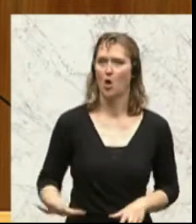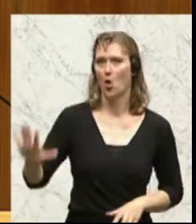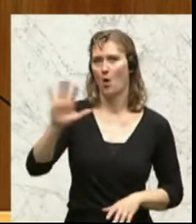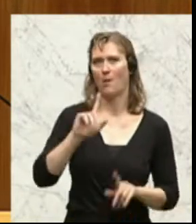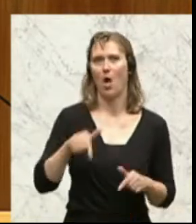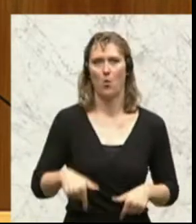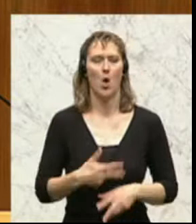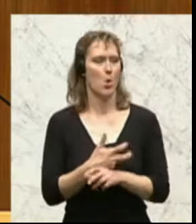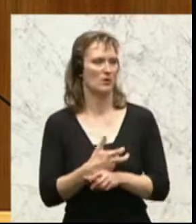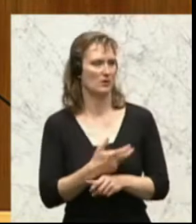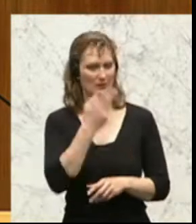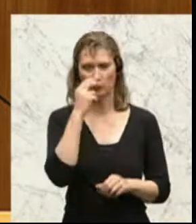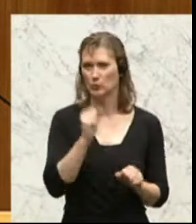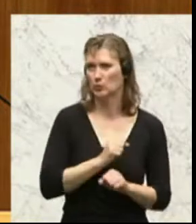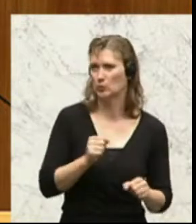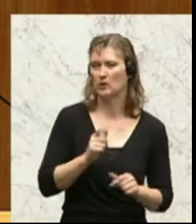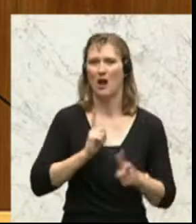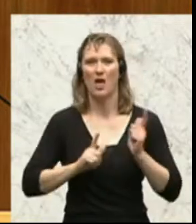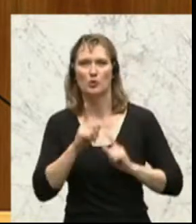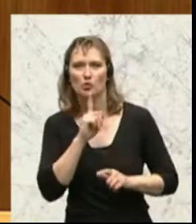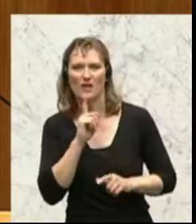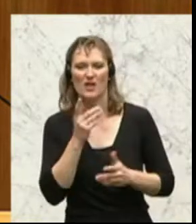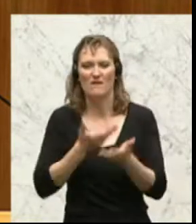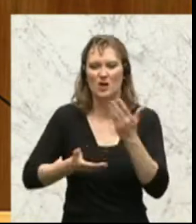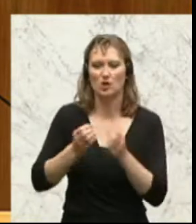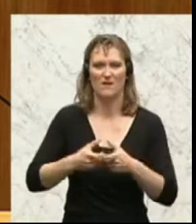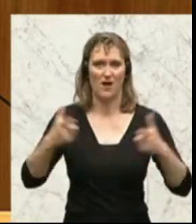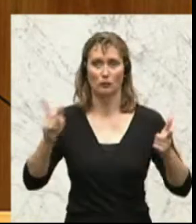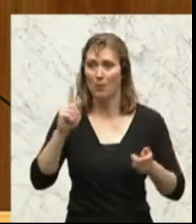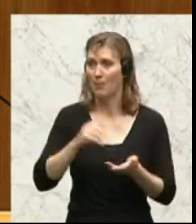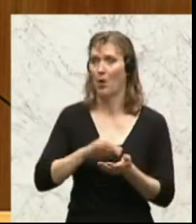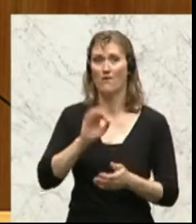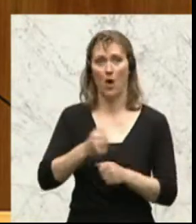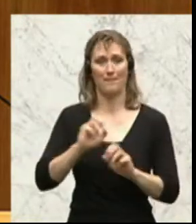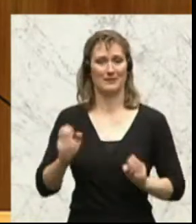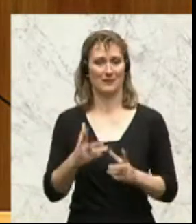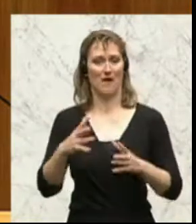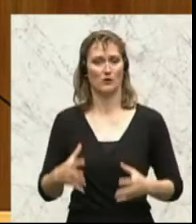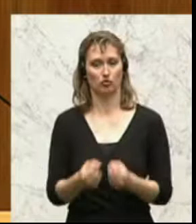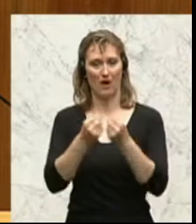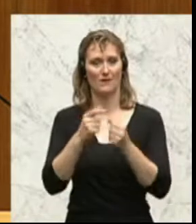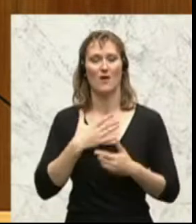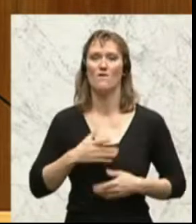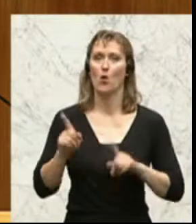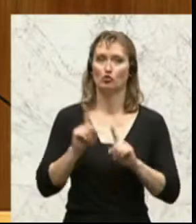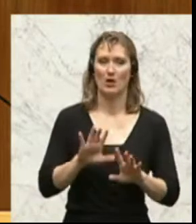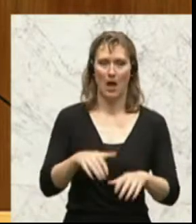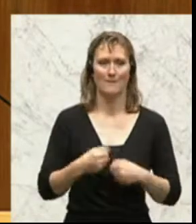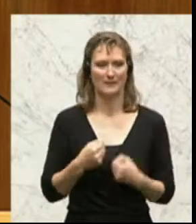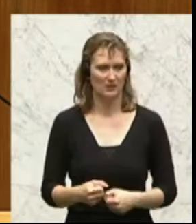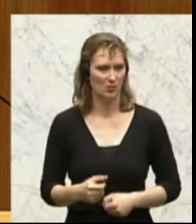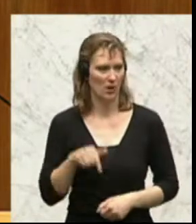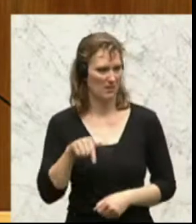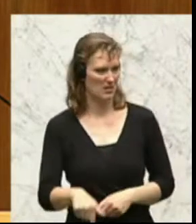an Wirtschaftswachstum. Das brauchen wir dringend, um Arbeitsplätze zu schaffen und den Wohlstand absichern zu können. Solange wir aber ein Steuersystem